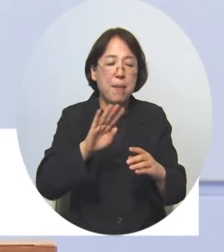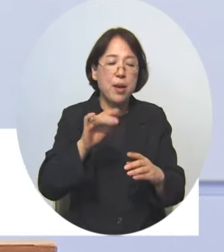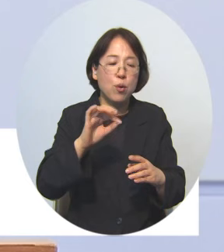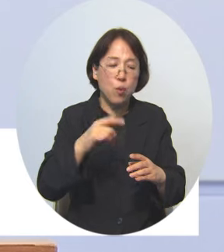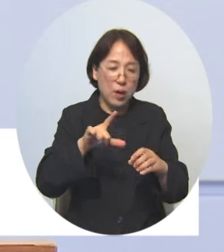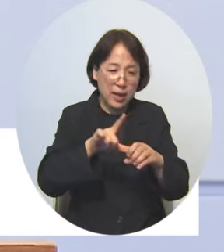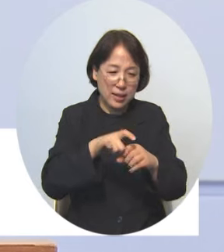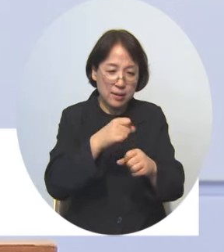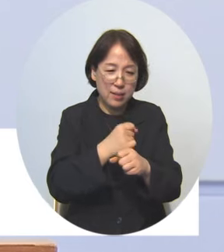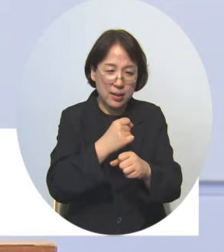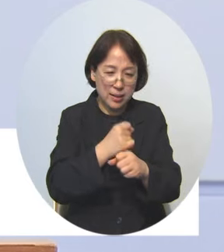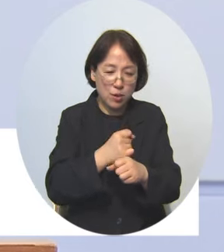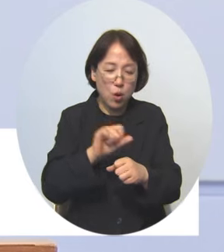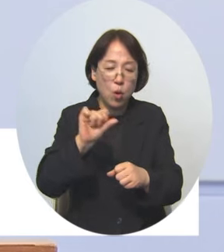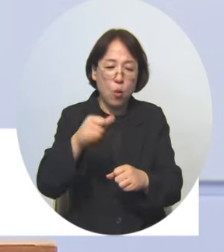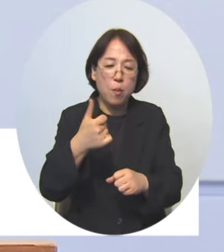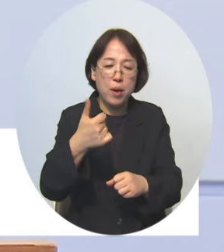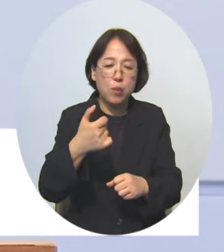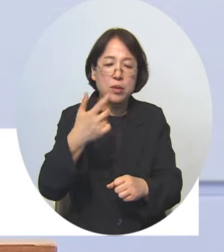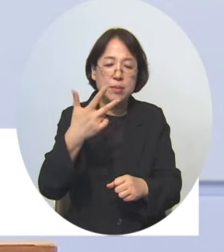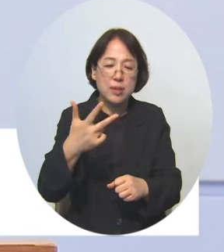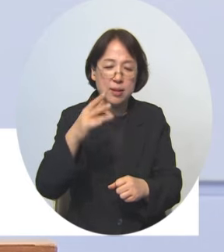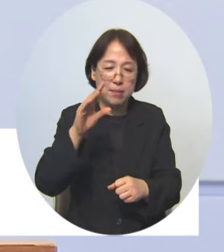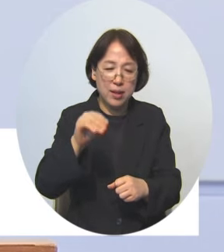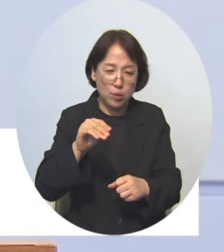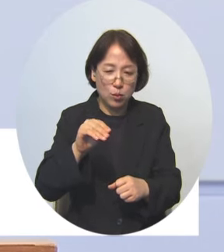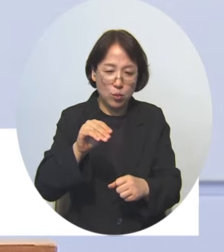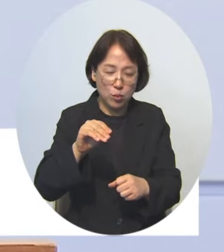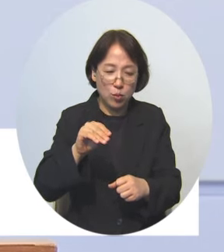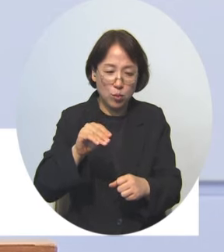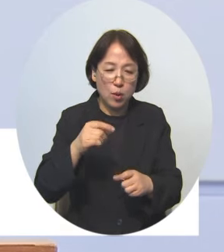폐자원 557만 톤의 친환경적 처리,